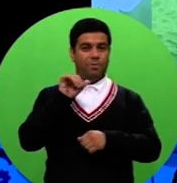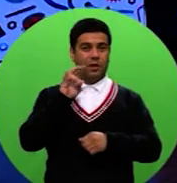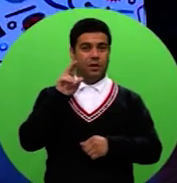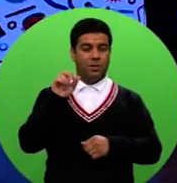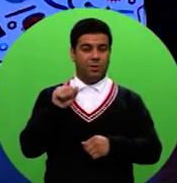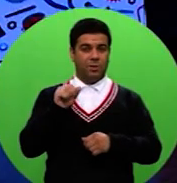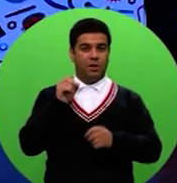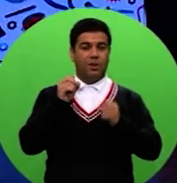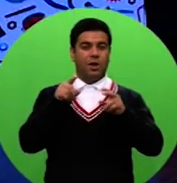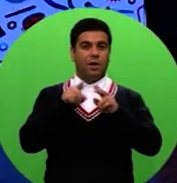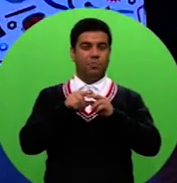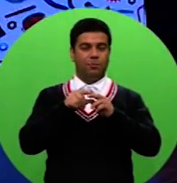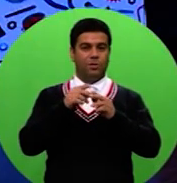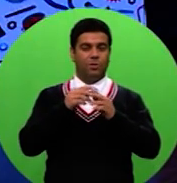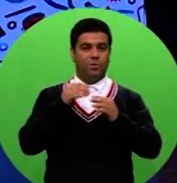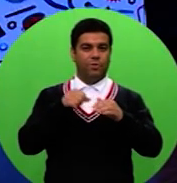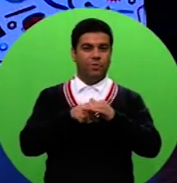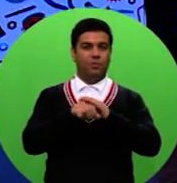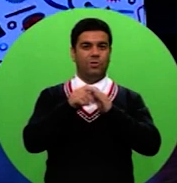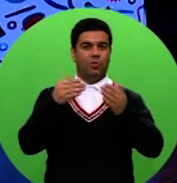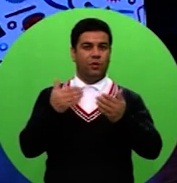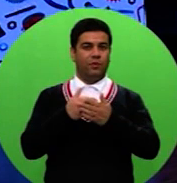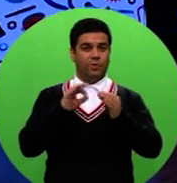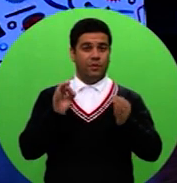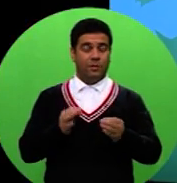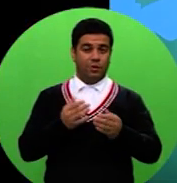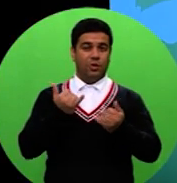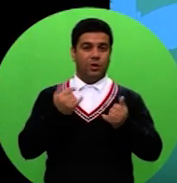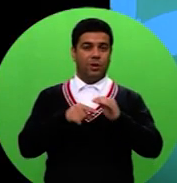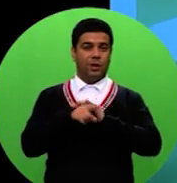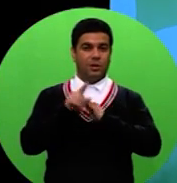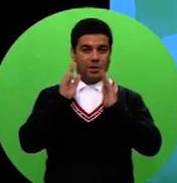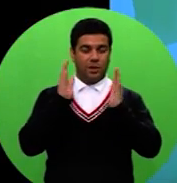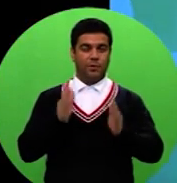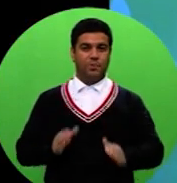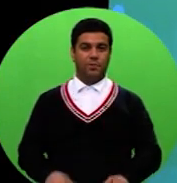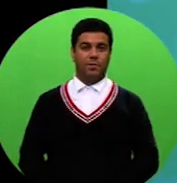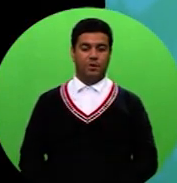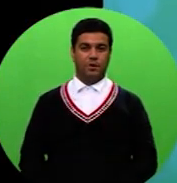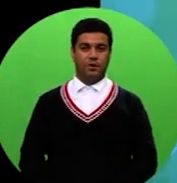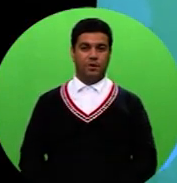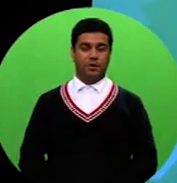панда, как будто вышедшая из волшебной страны. Итак, начинаем.